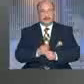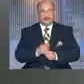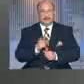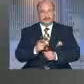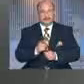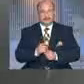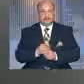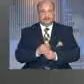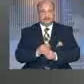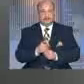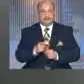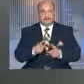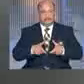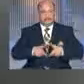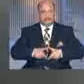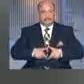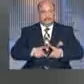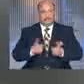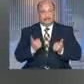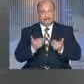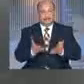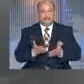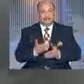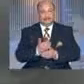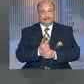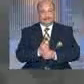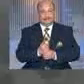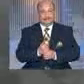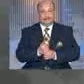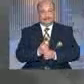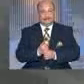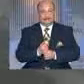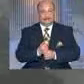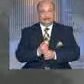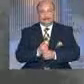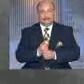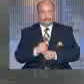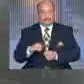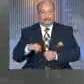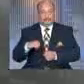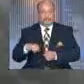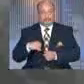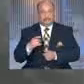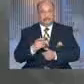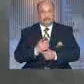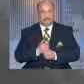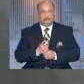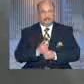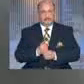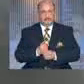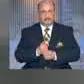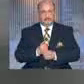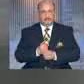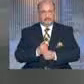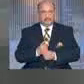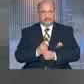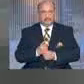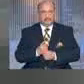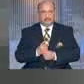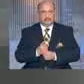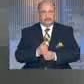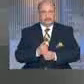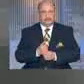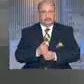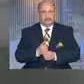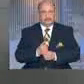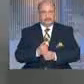في مسابقة دولية للهندسة بتايوان. هو محرك بالهواء هو مش جديد، لكن قمت بالعمل على معناه البارتي